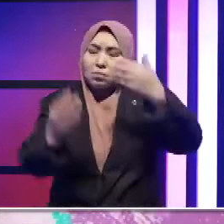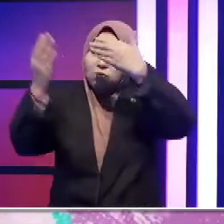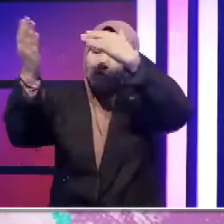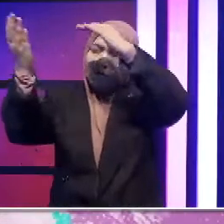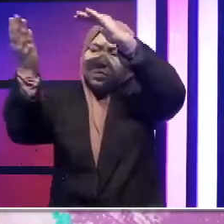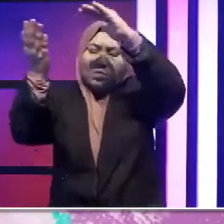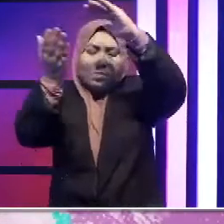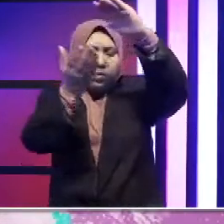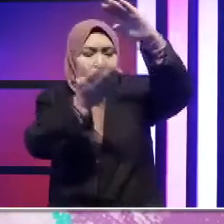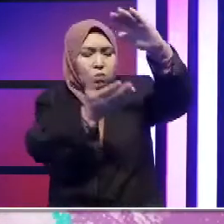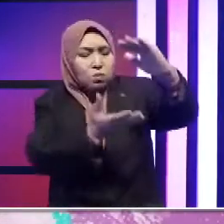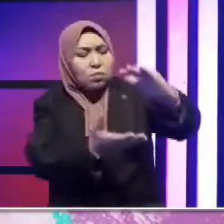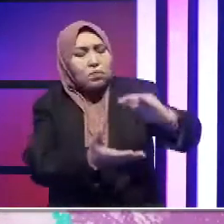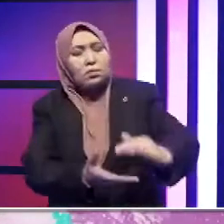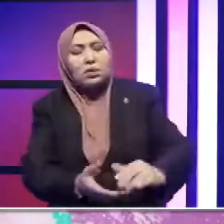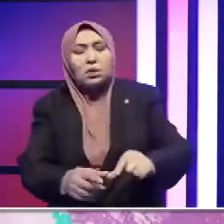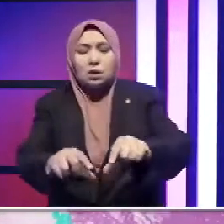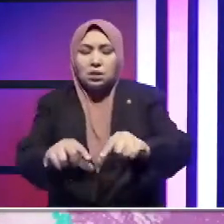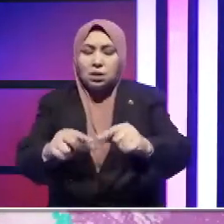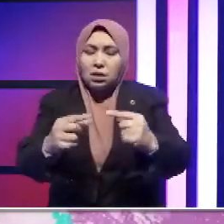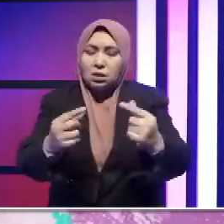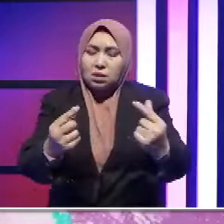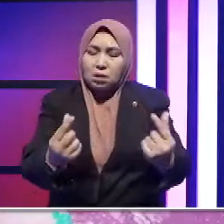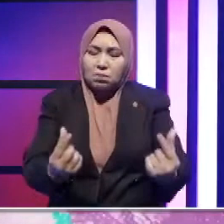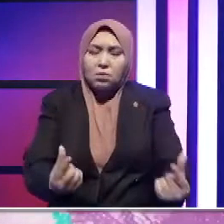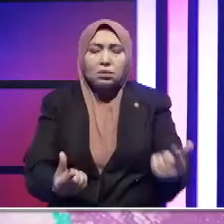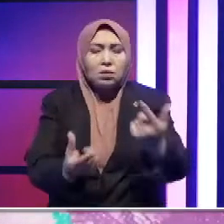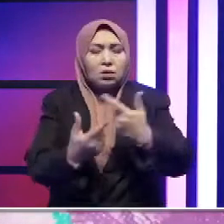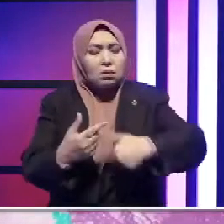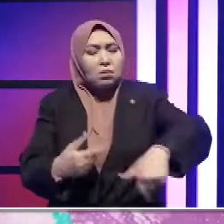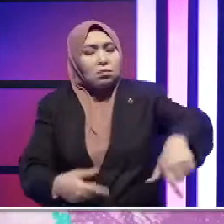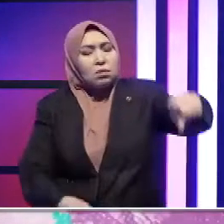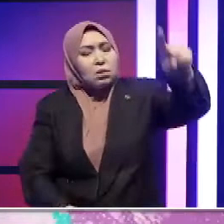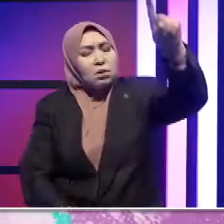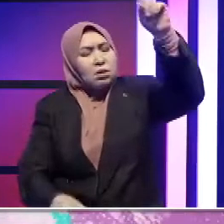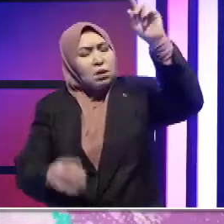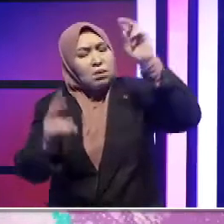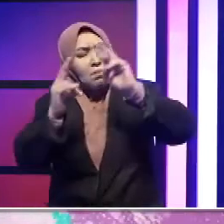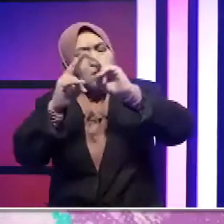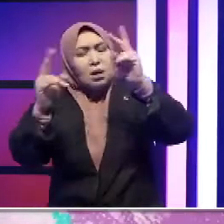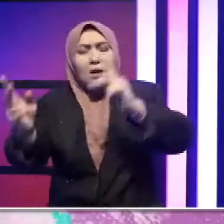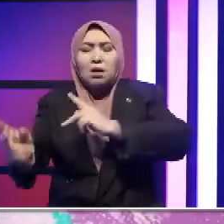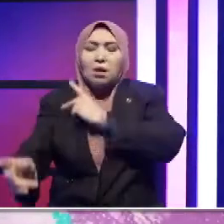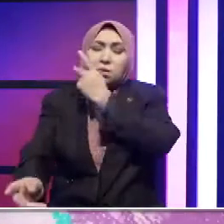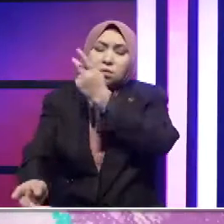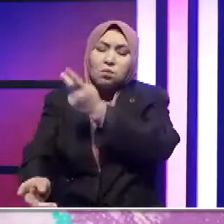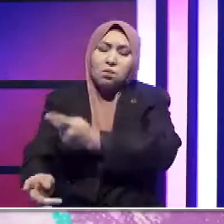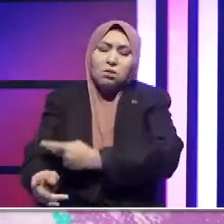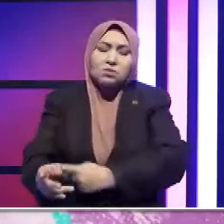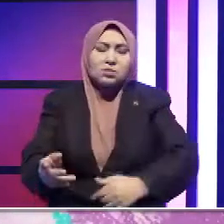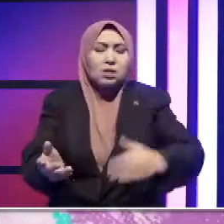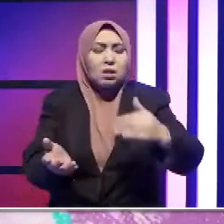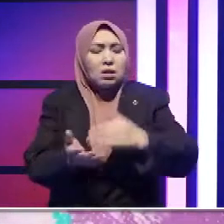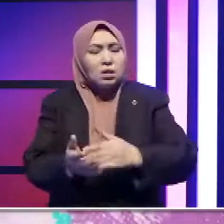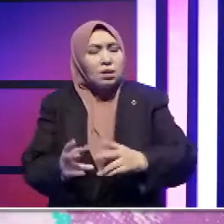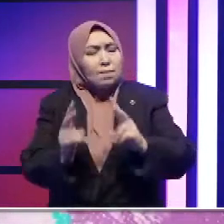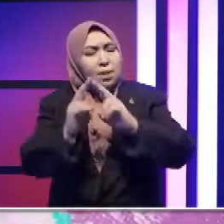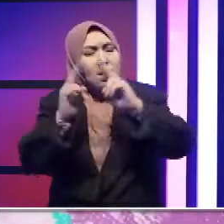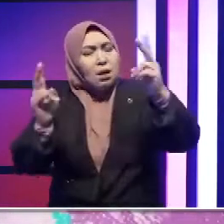تنزيل الكتاب من الله العزيز الحكيم